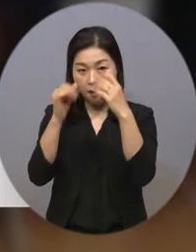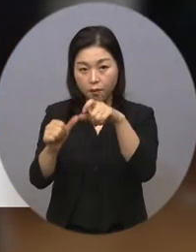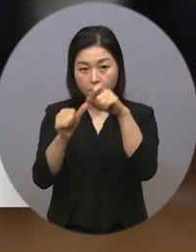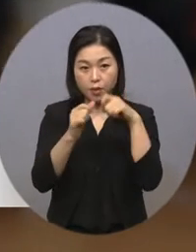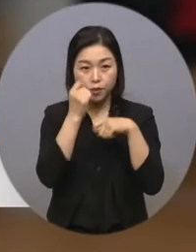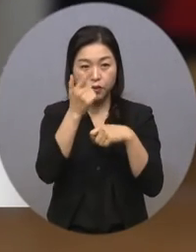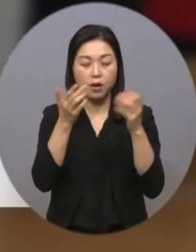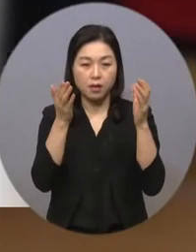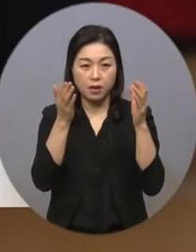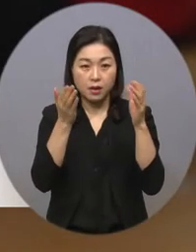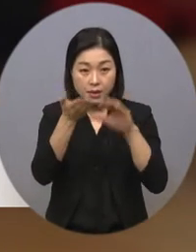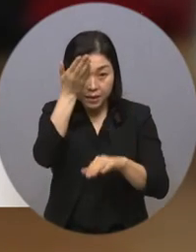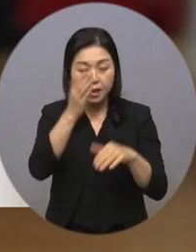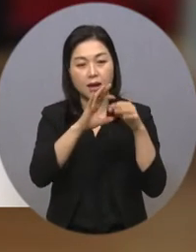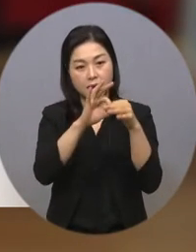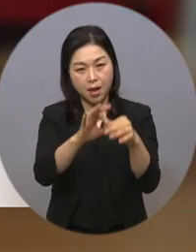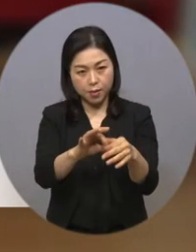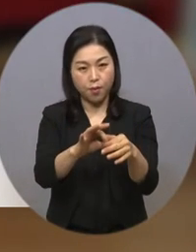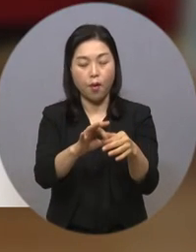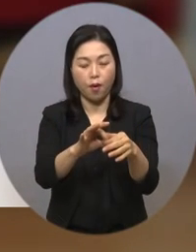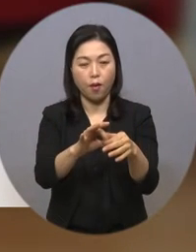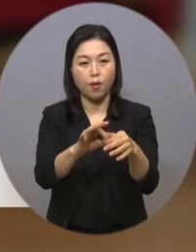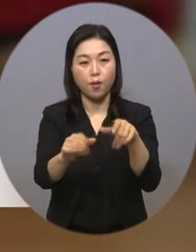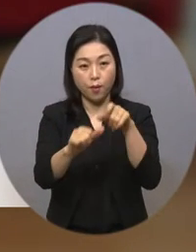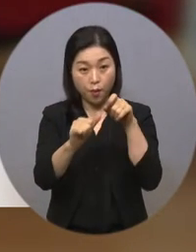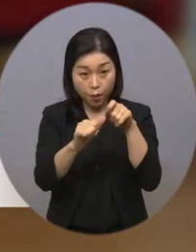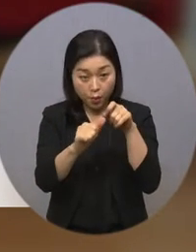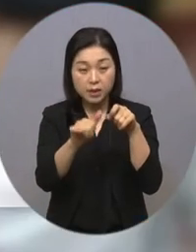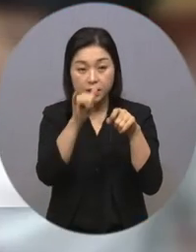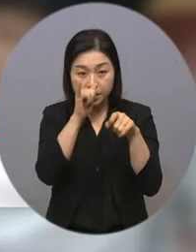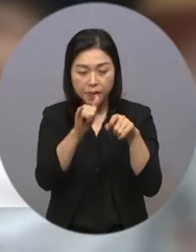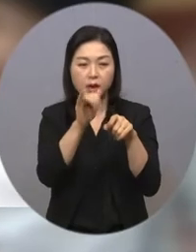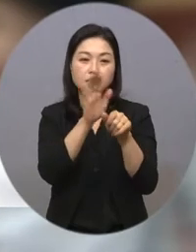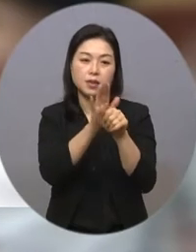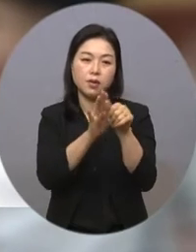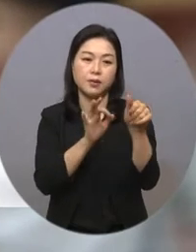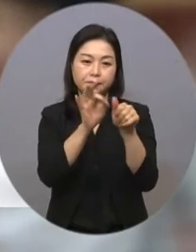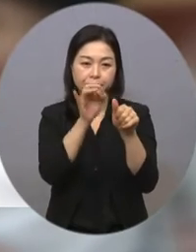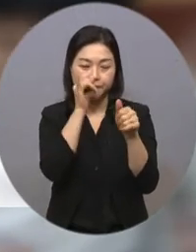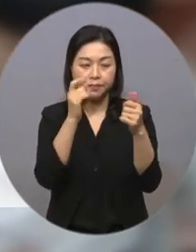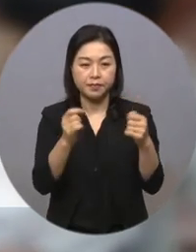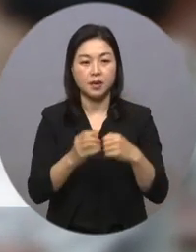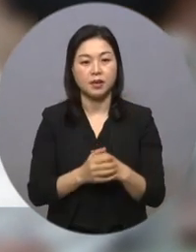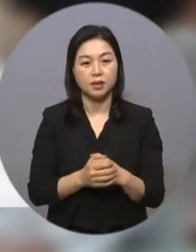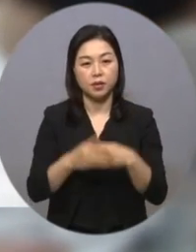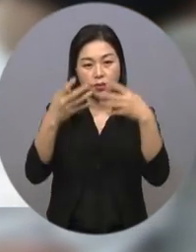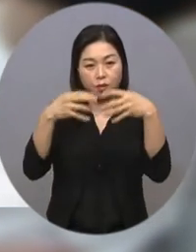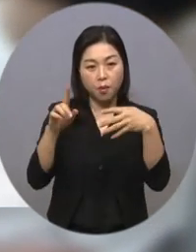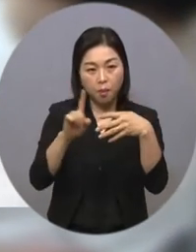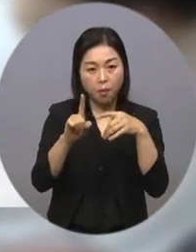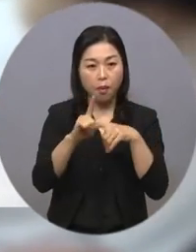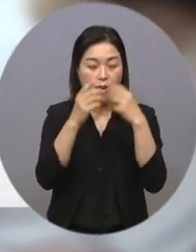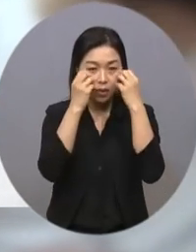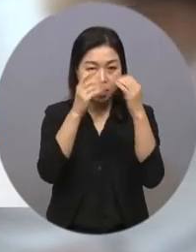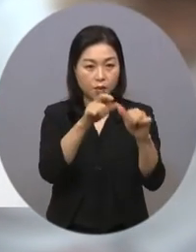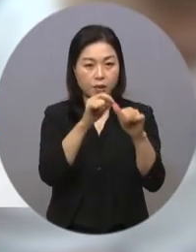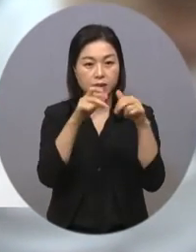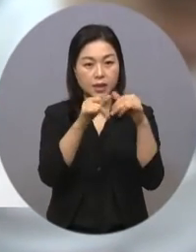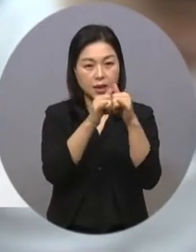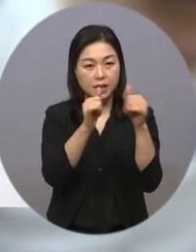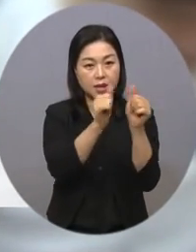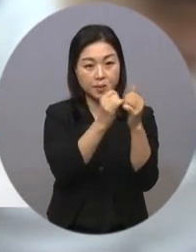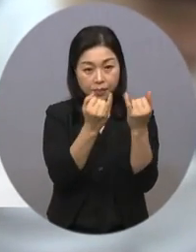고용 장려금 lg 그 발 방침입니다 지원 요건을 충족하는 사업주는 신규 고용 장애인 근로자의 성별